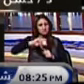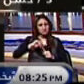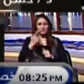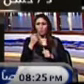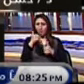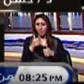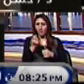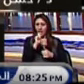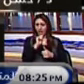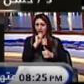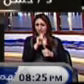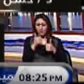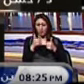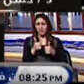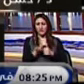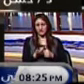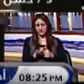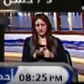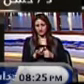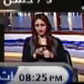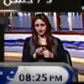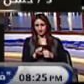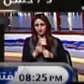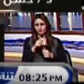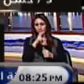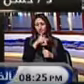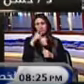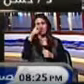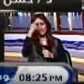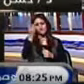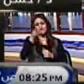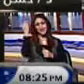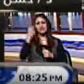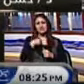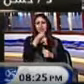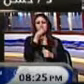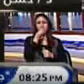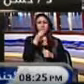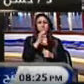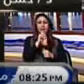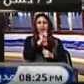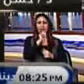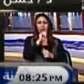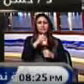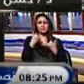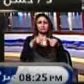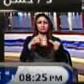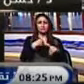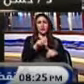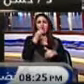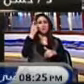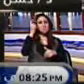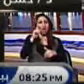صالحه للاستهلاك الادمي. لا انا بتكلم على نقطه ثانيه يا دكتور حسن، انا بتكلم على فكره لو المواطن اشترى لحمه فاسده